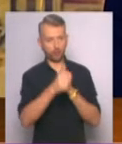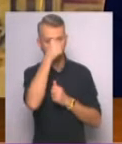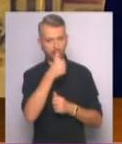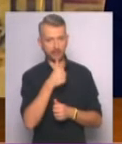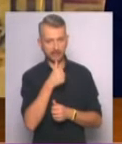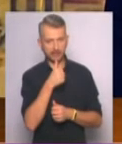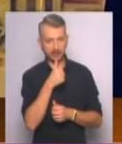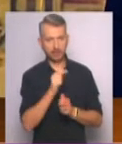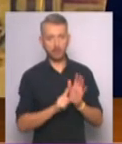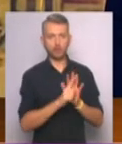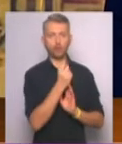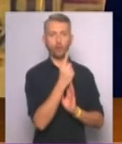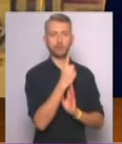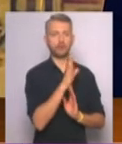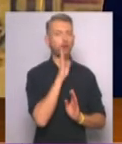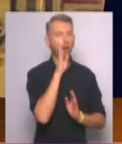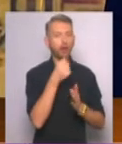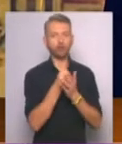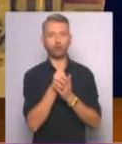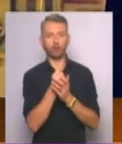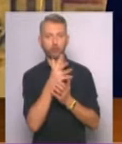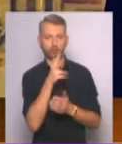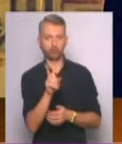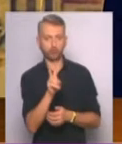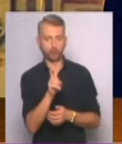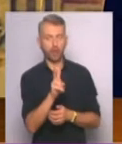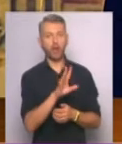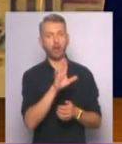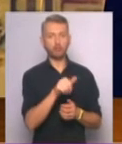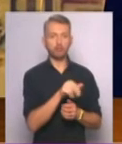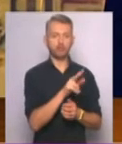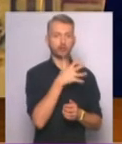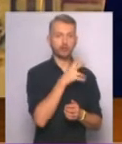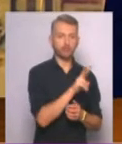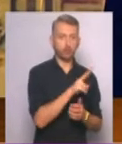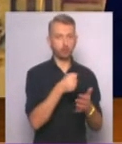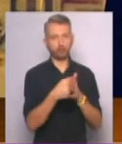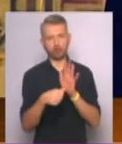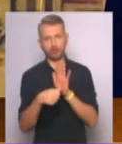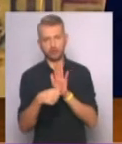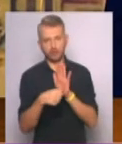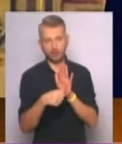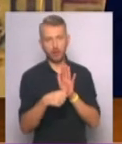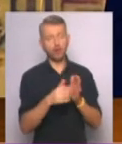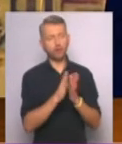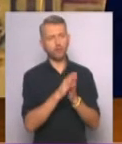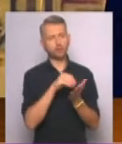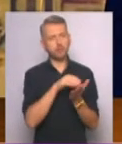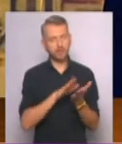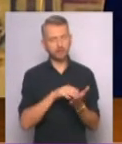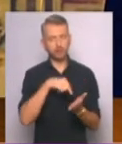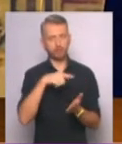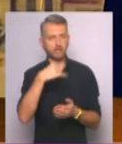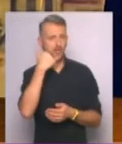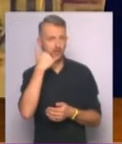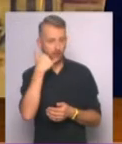з 11 години до 2 і з 2 до 6. Угу. Прошу всіх записувати за телефоном, який є у біжучій